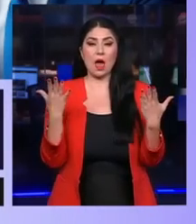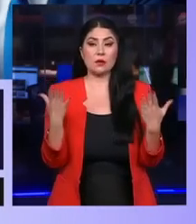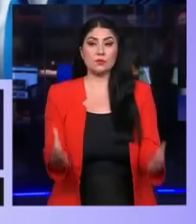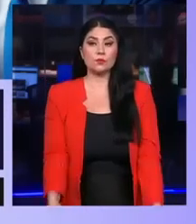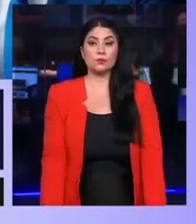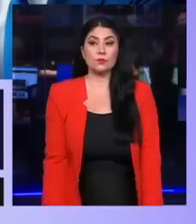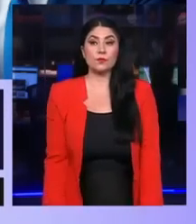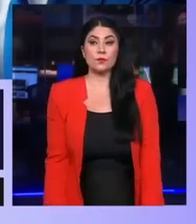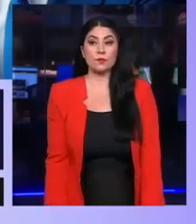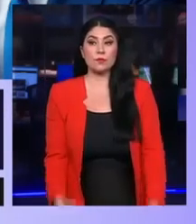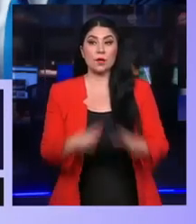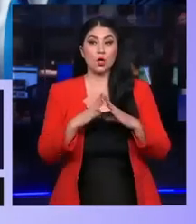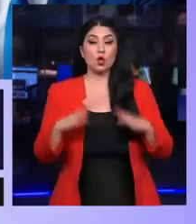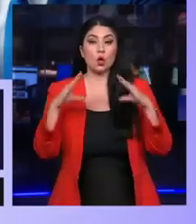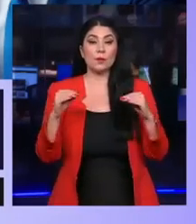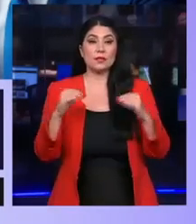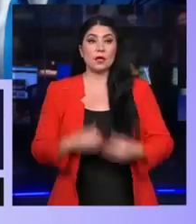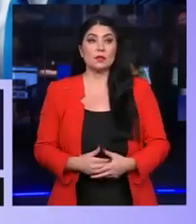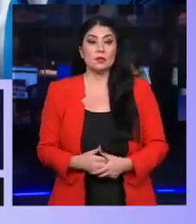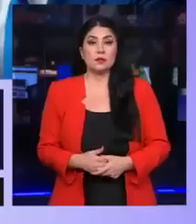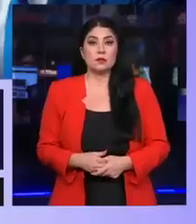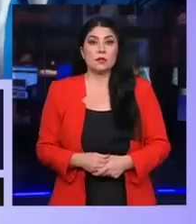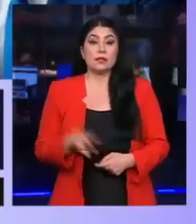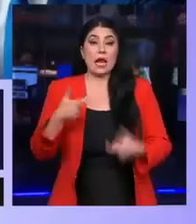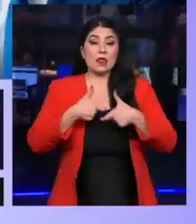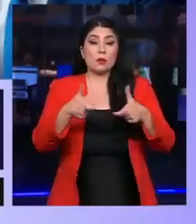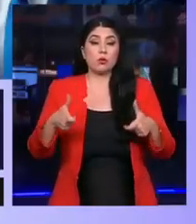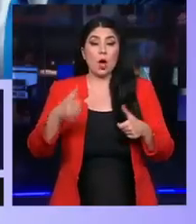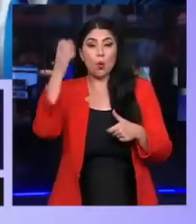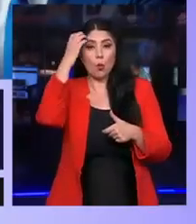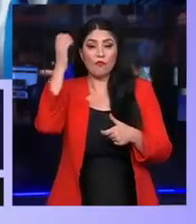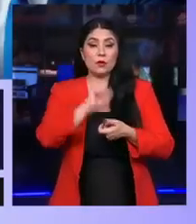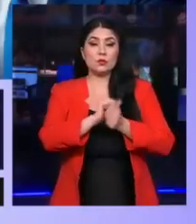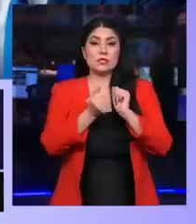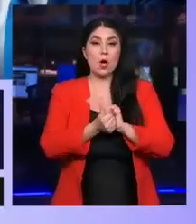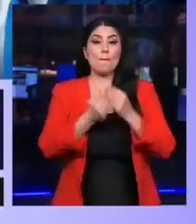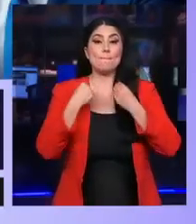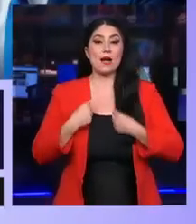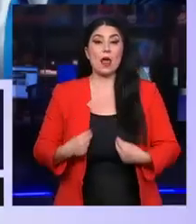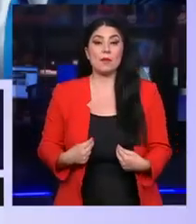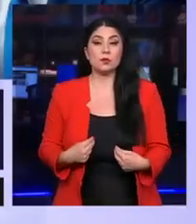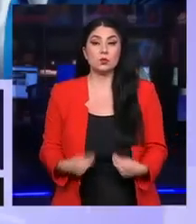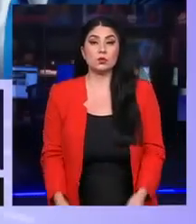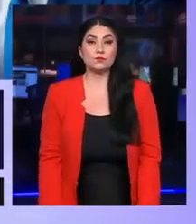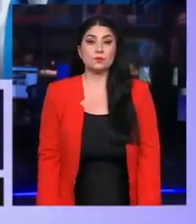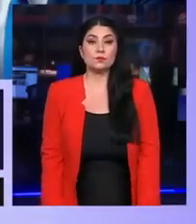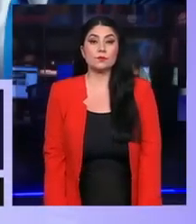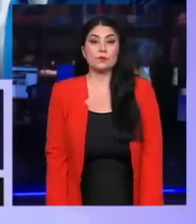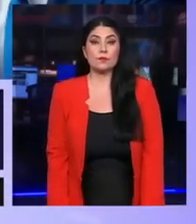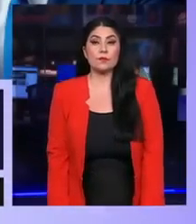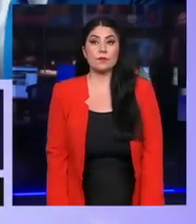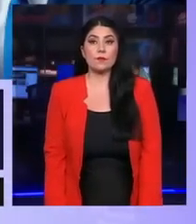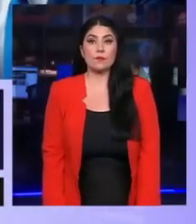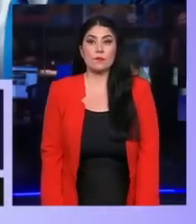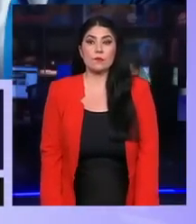în România, de la tribuna guvernului sau de la tribuna Parlamentului, un for